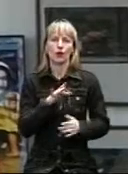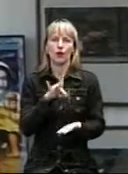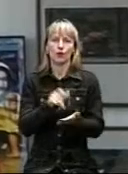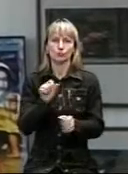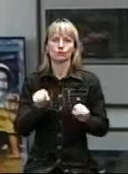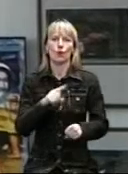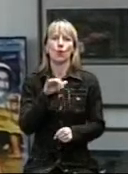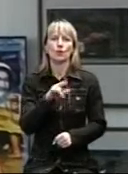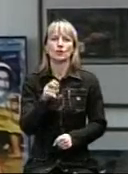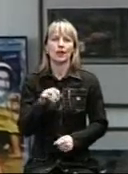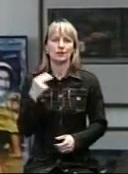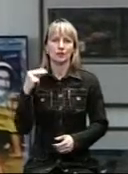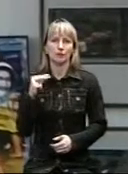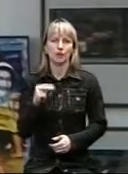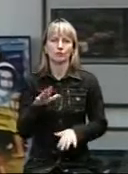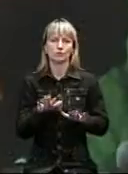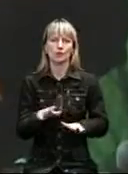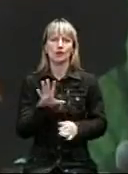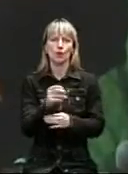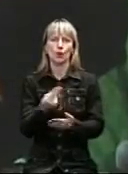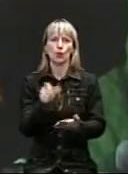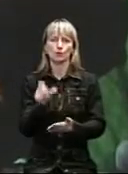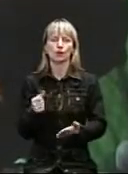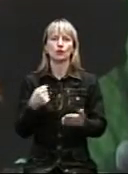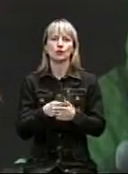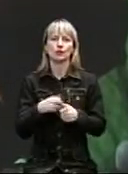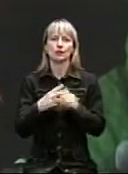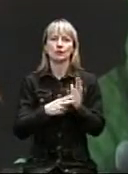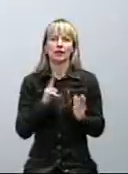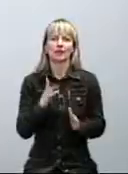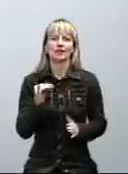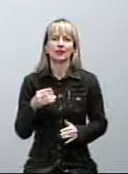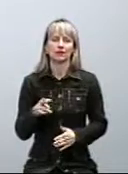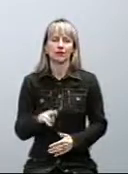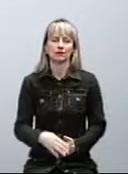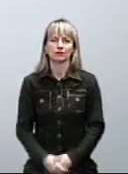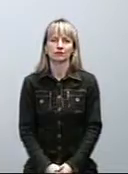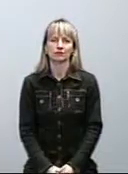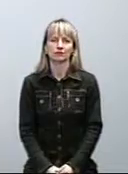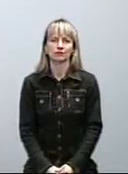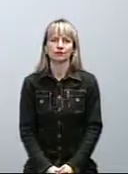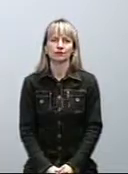залі Запорізького осередку спілки фотохудожників до 17 квітня.